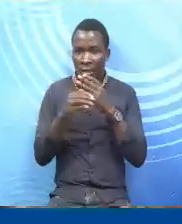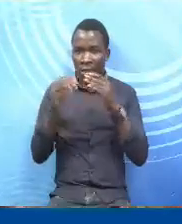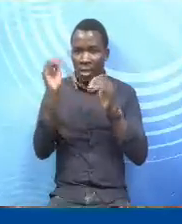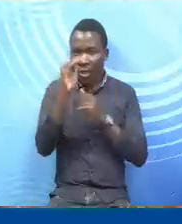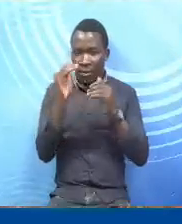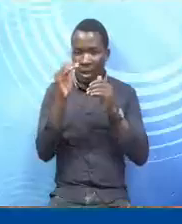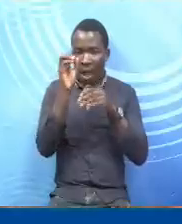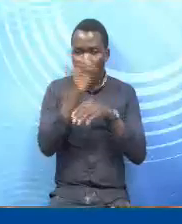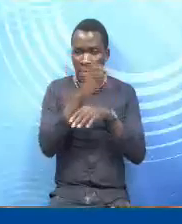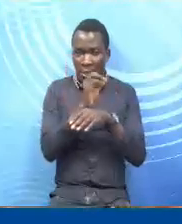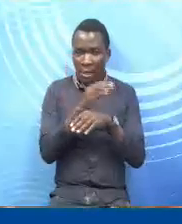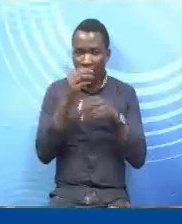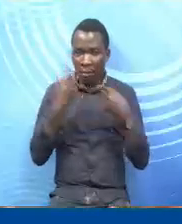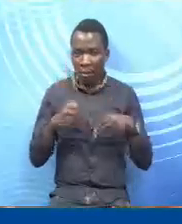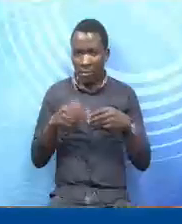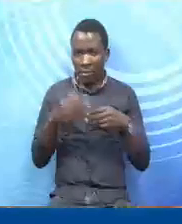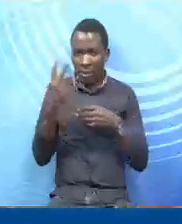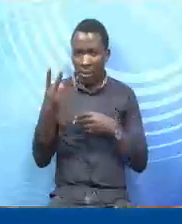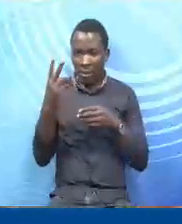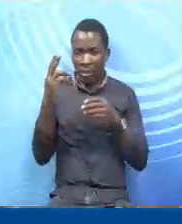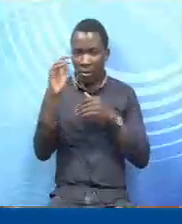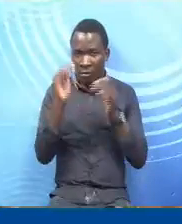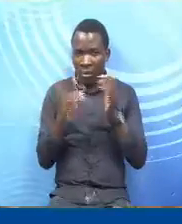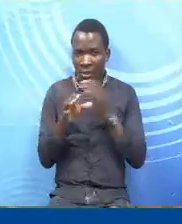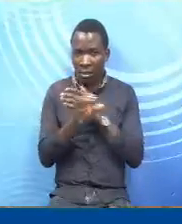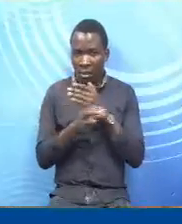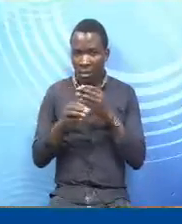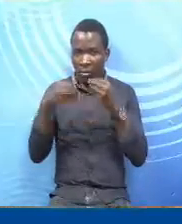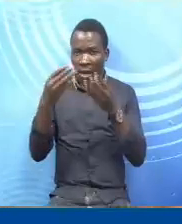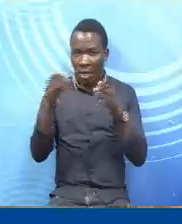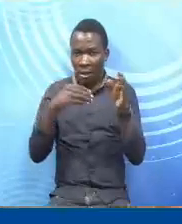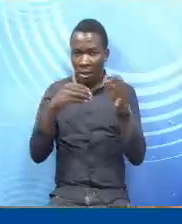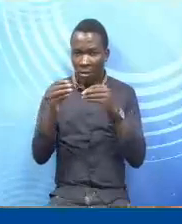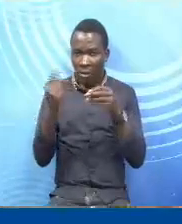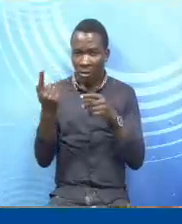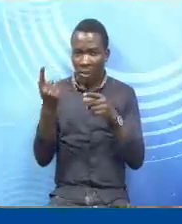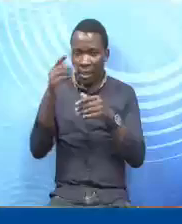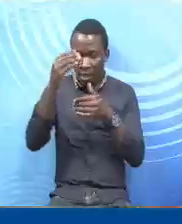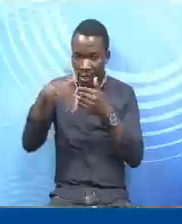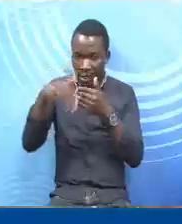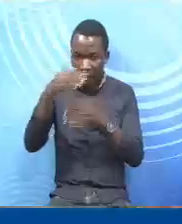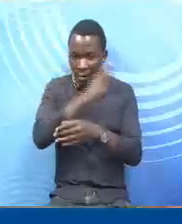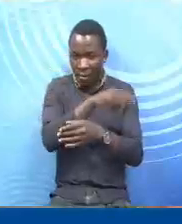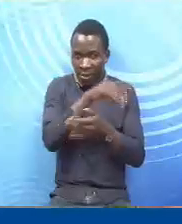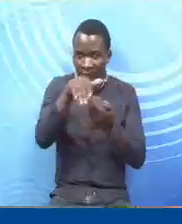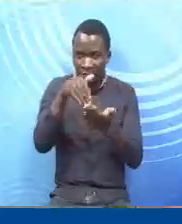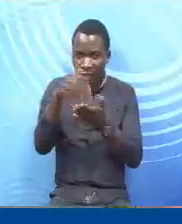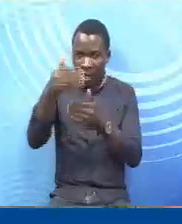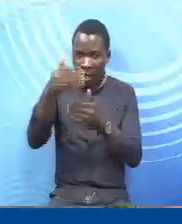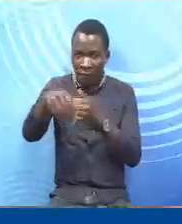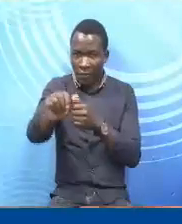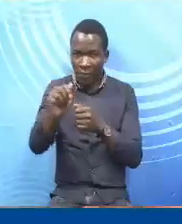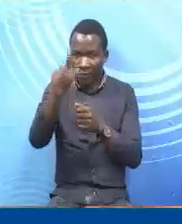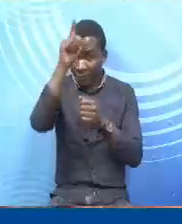babiri babonye igikoresho kimwe gisanga ikindi cyari kiri kuri centre de sante iri hafi aho kandi babaturage